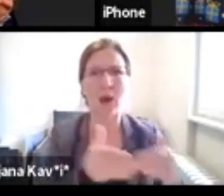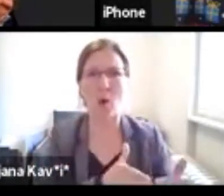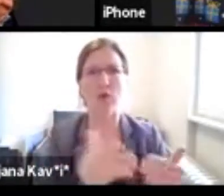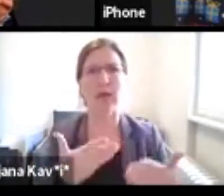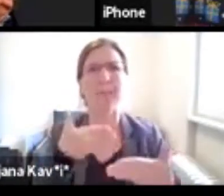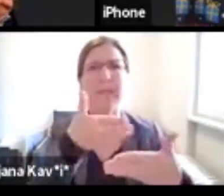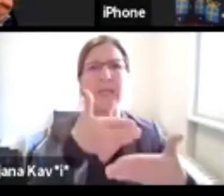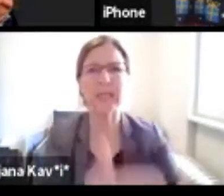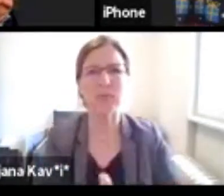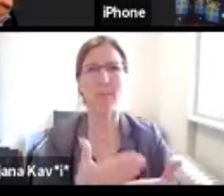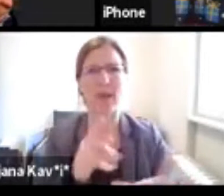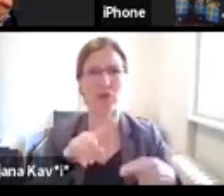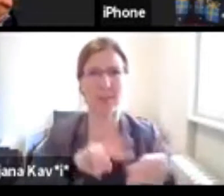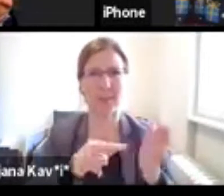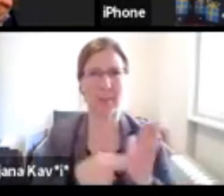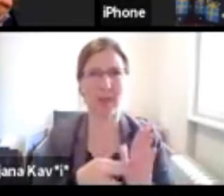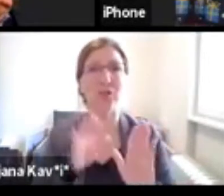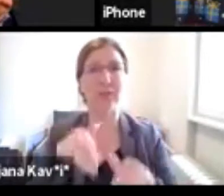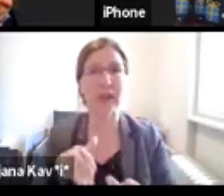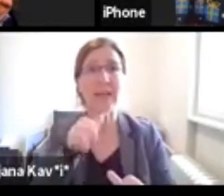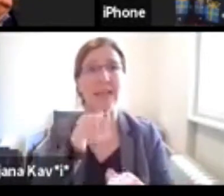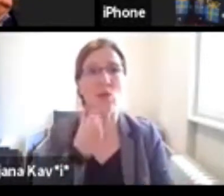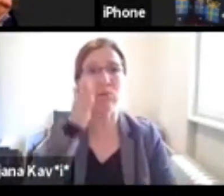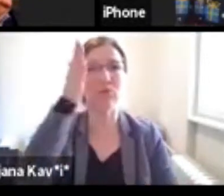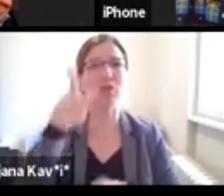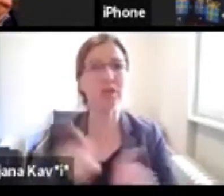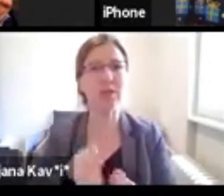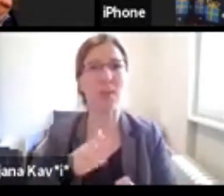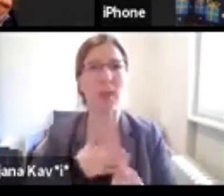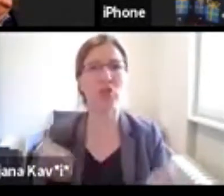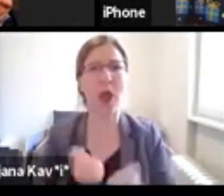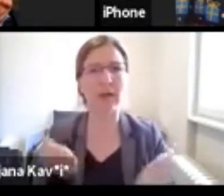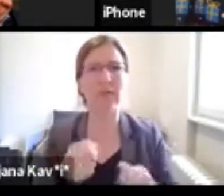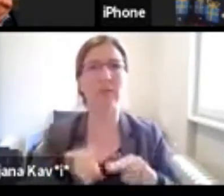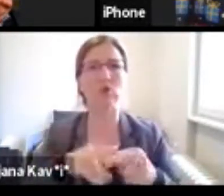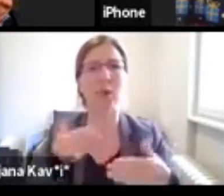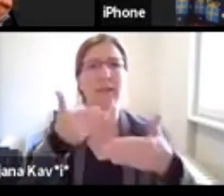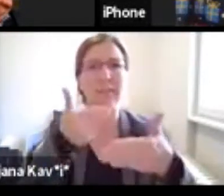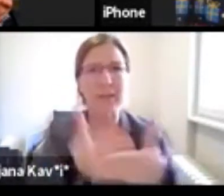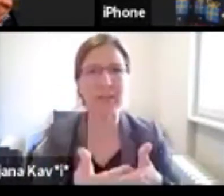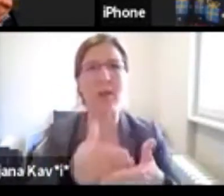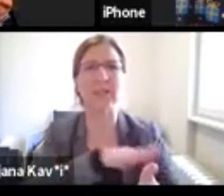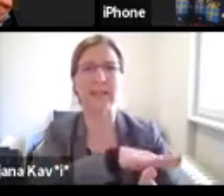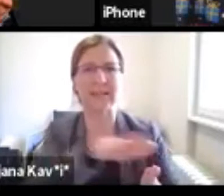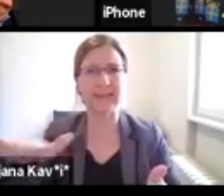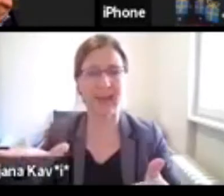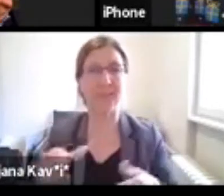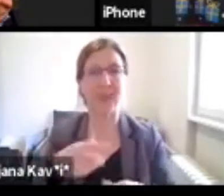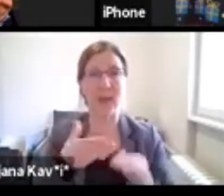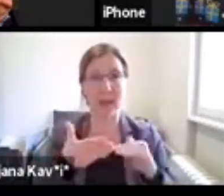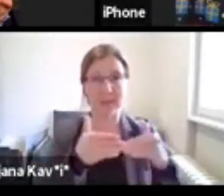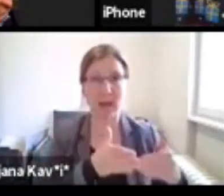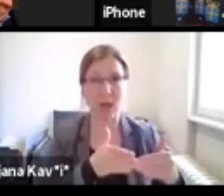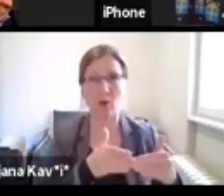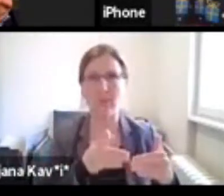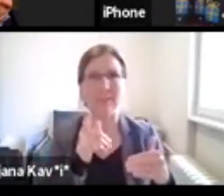sve naše dosadašnje a i buduće aktivnosti učinili održivima. Podrška koja je razumna, a k tome još i prilagođena,